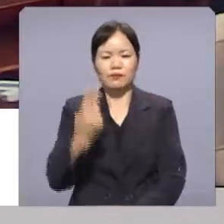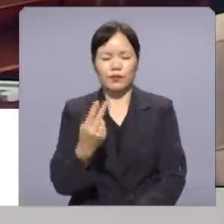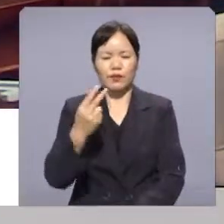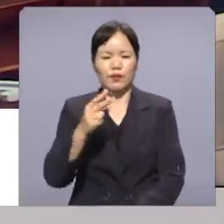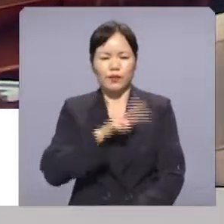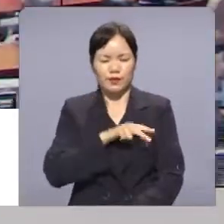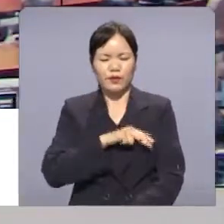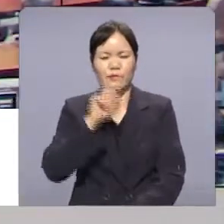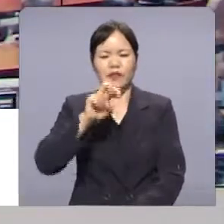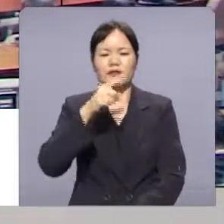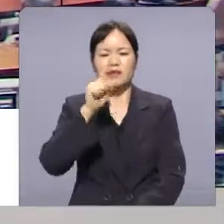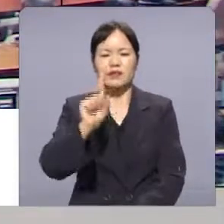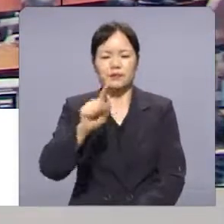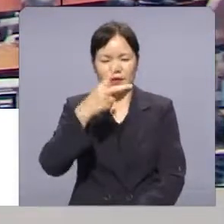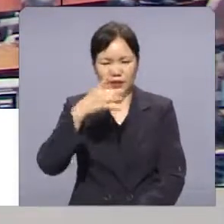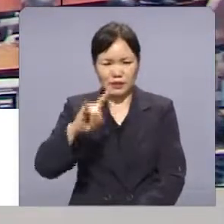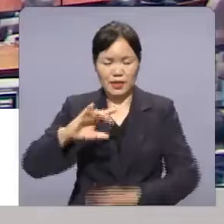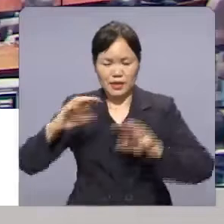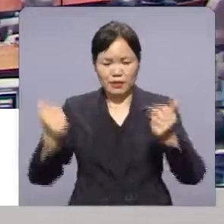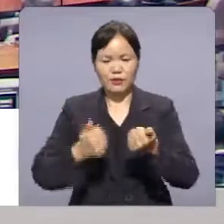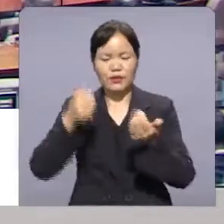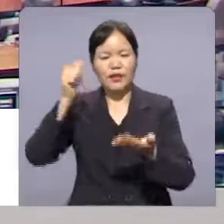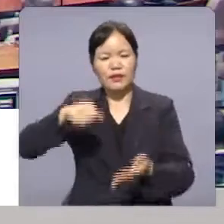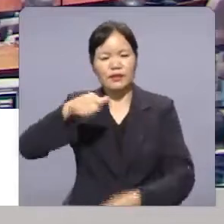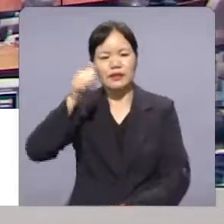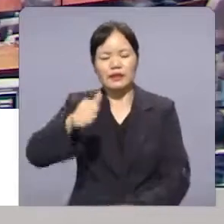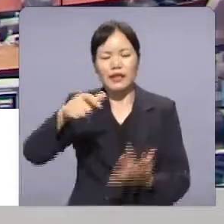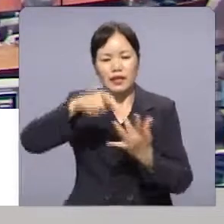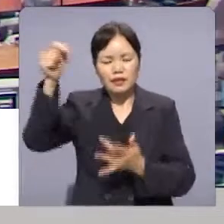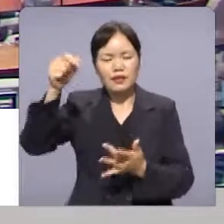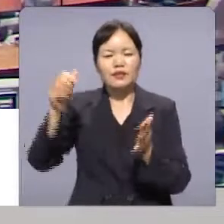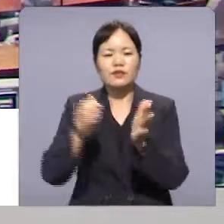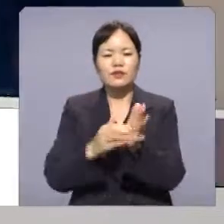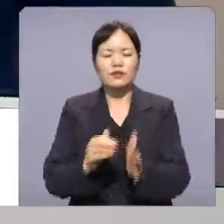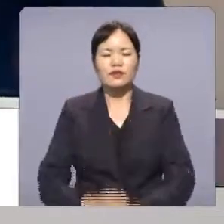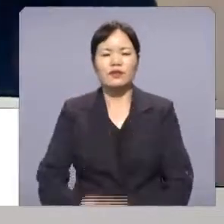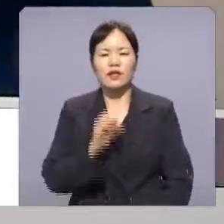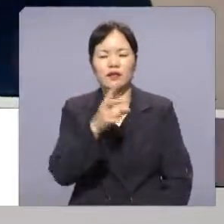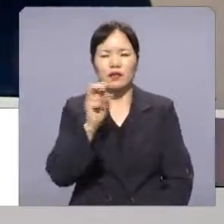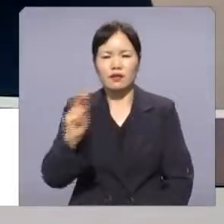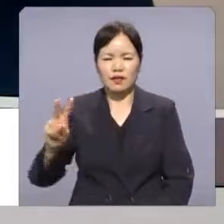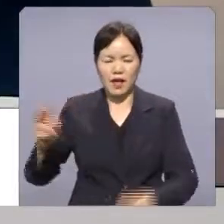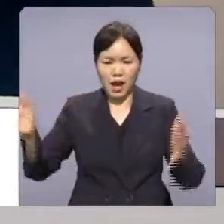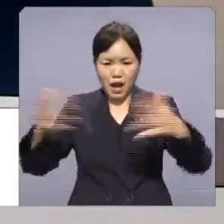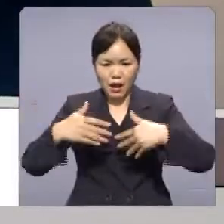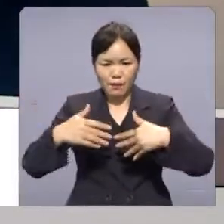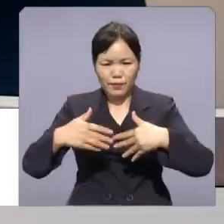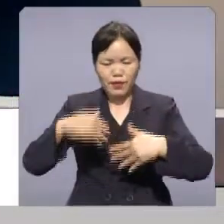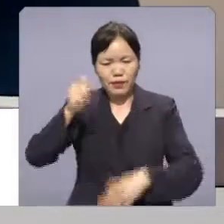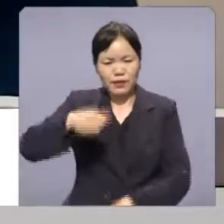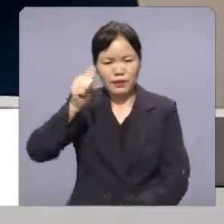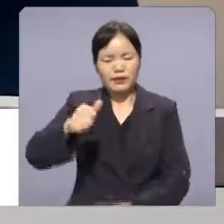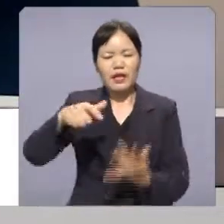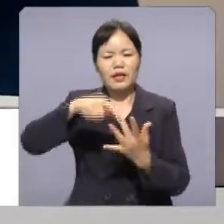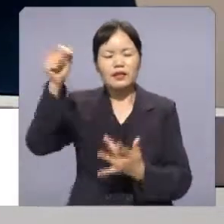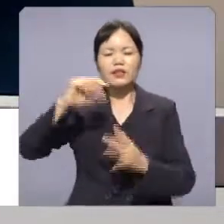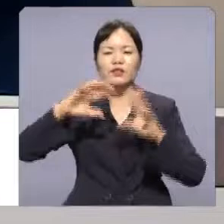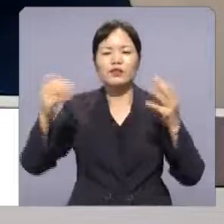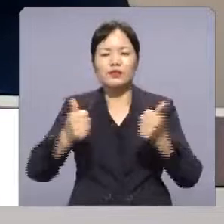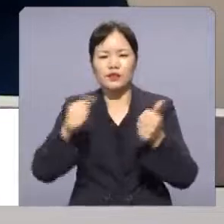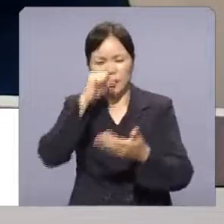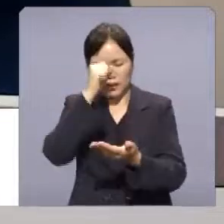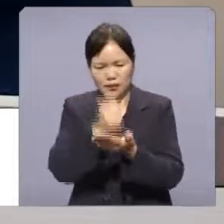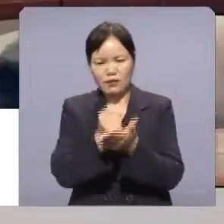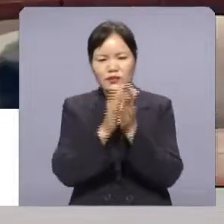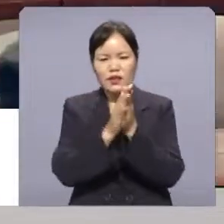21대 후반기 국회의장으로 선출하며 국회 문을 다시 열었습니다. 여야 합의로 의장단을 선출하며 일단 국회 정상파에 물꼬는